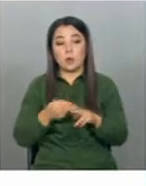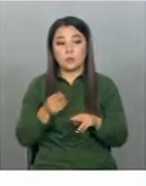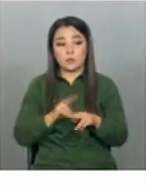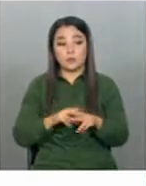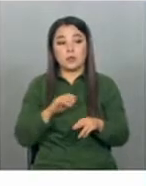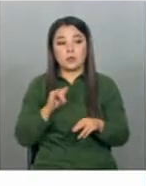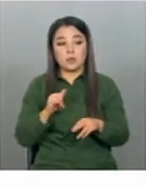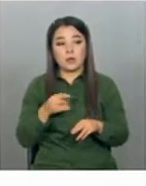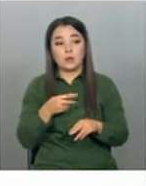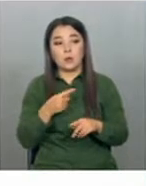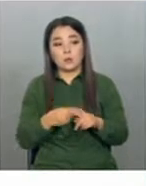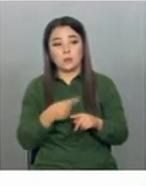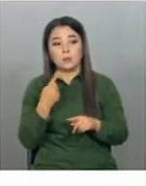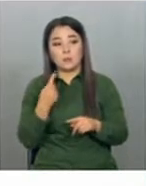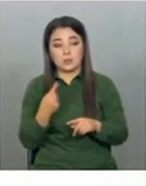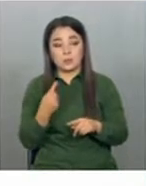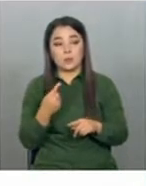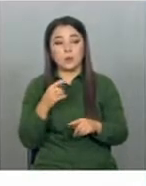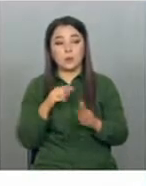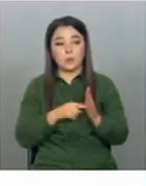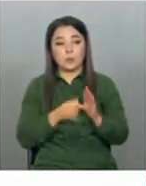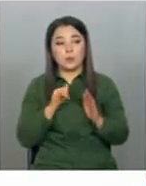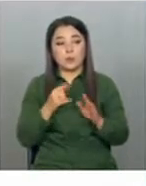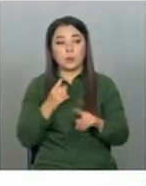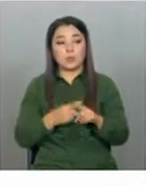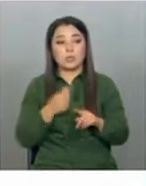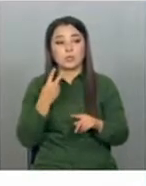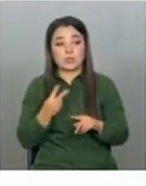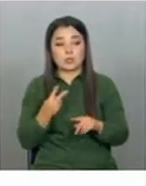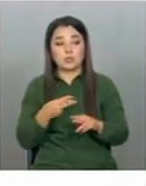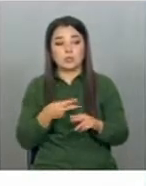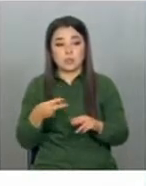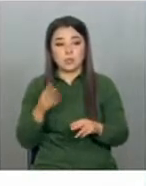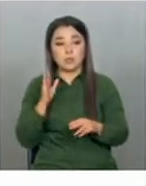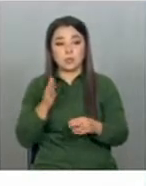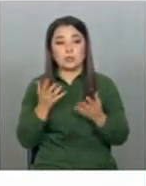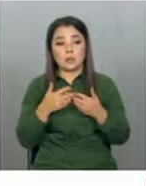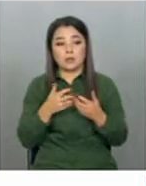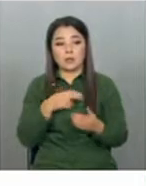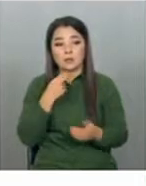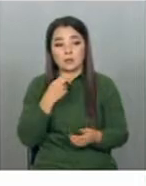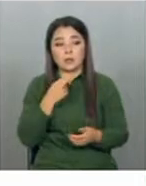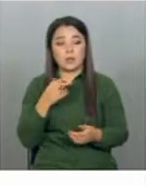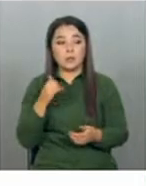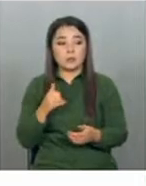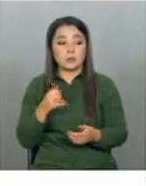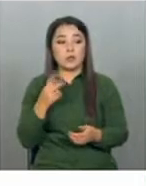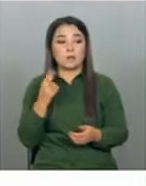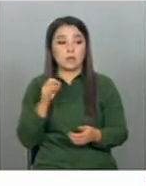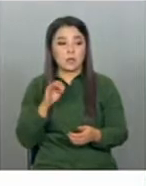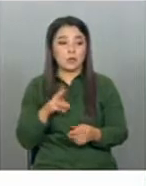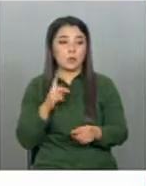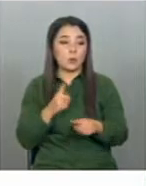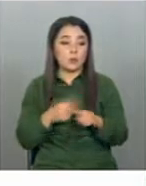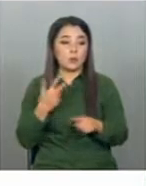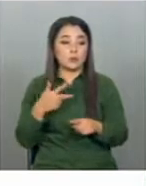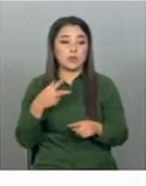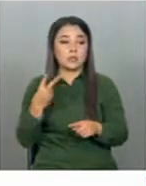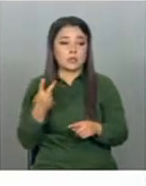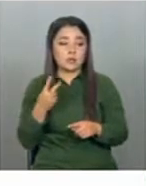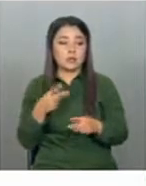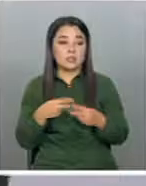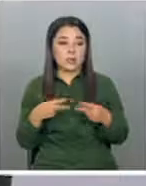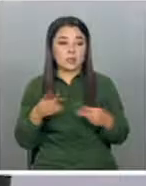y қосылған 1 көбейту y қосылған 2 тең y квадрат қосу 32 түріндегі